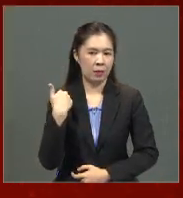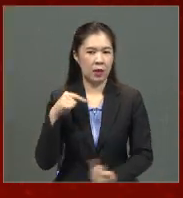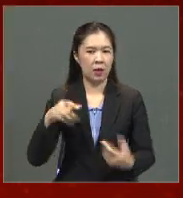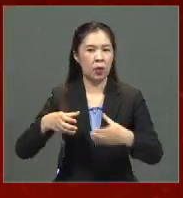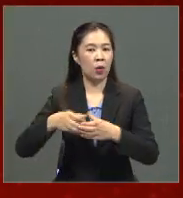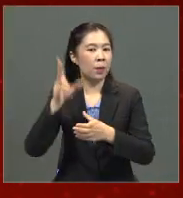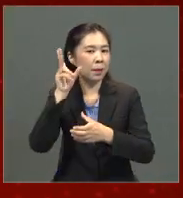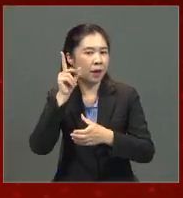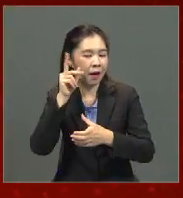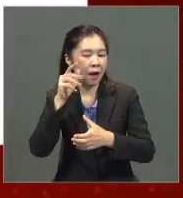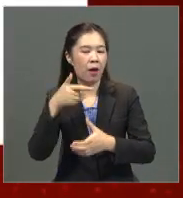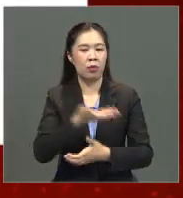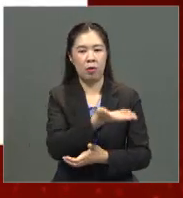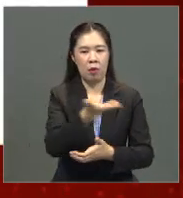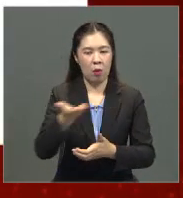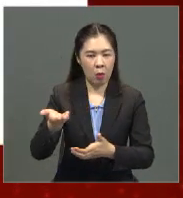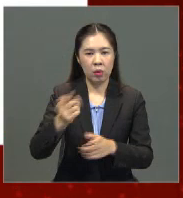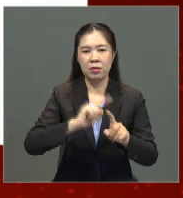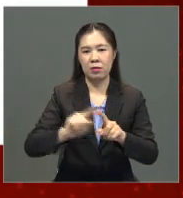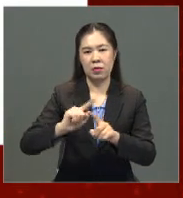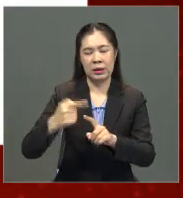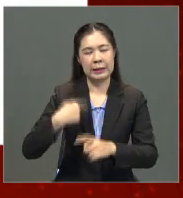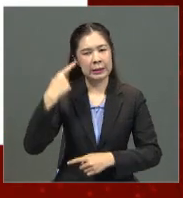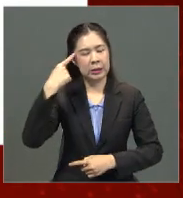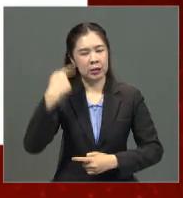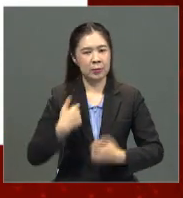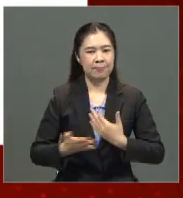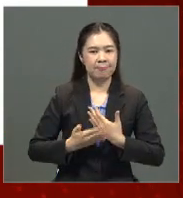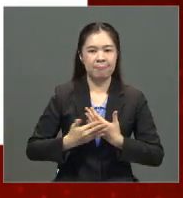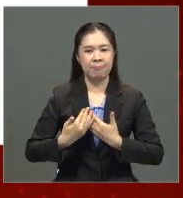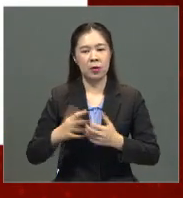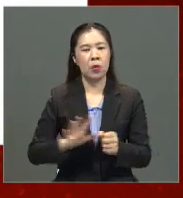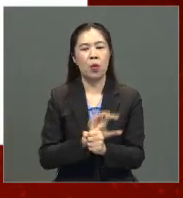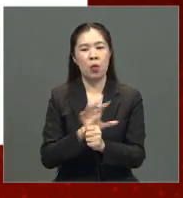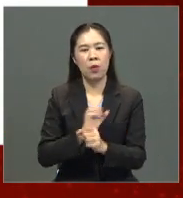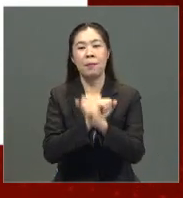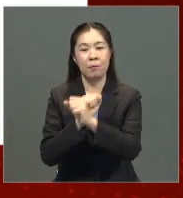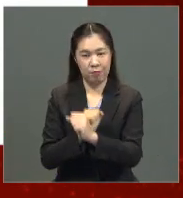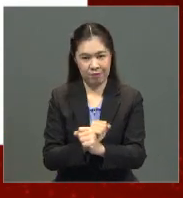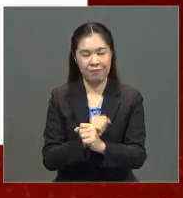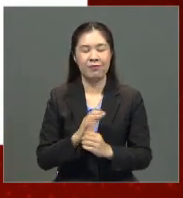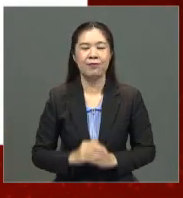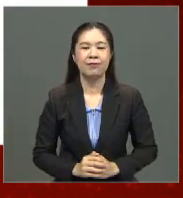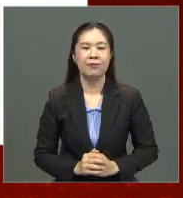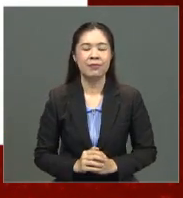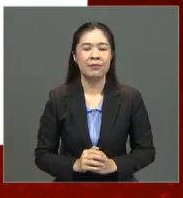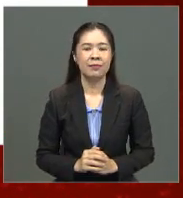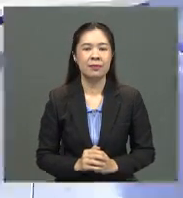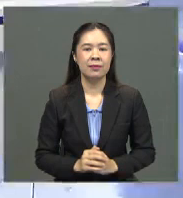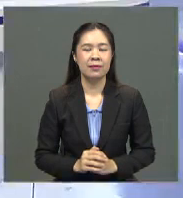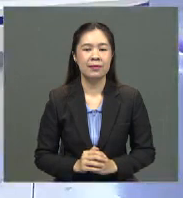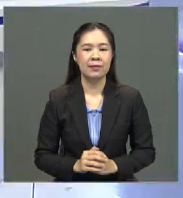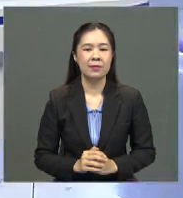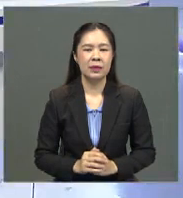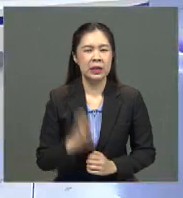บรรดานักข่าวเองก็ดีทั้งสังคมเองก็ดีโลกออนไลน์ก็ดีลุกขึ้นมาตื่นตัวกับเราคงสิบเก้าในครั้งหนึ่งเนี้ยใช่ค่ะแต่ว่าก็ต้อง